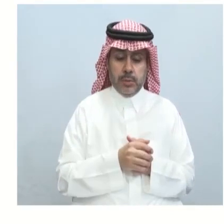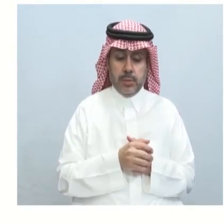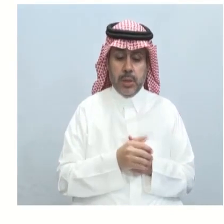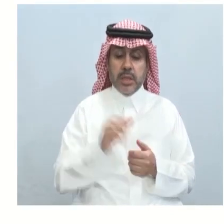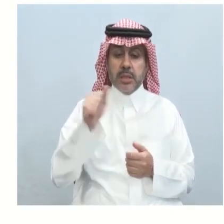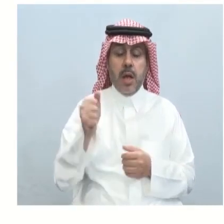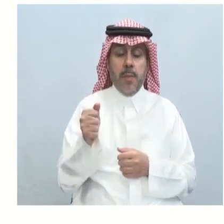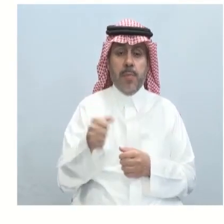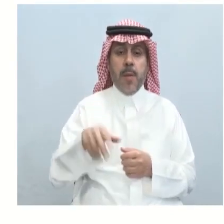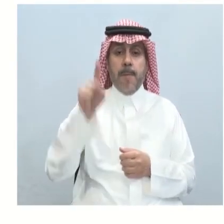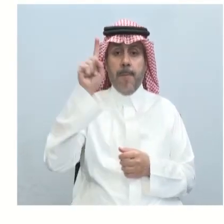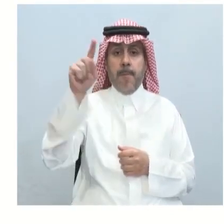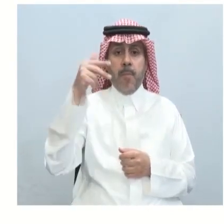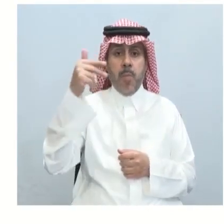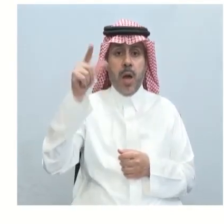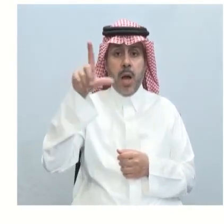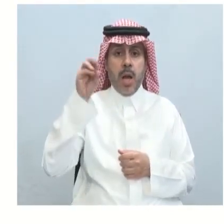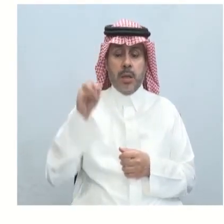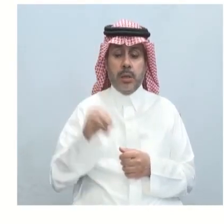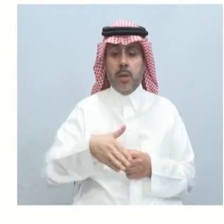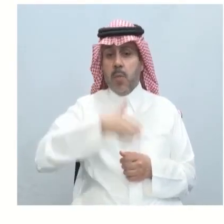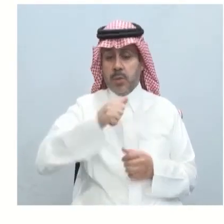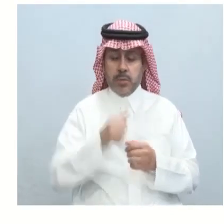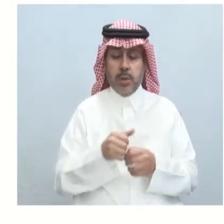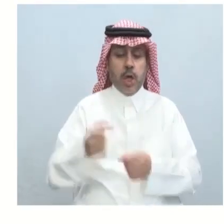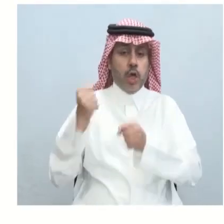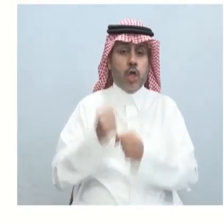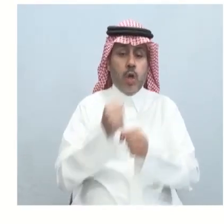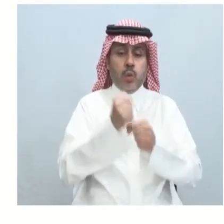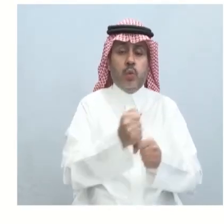وسلم يقود به في الاسفار